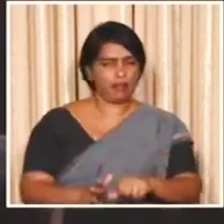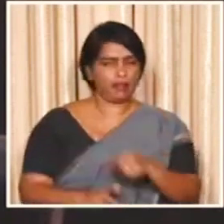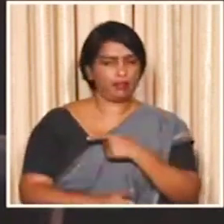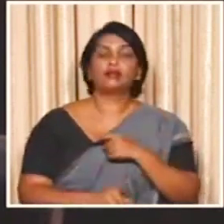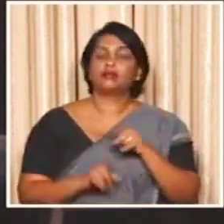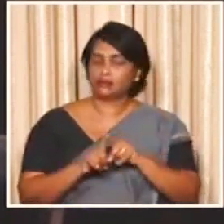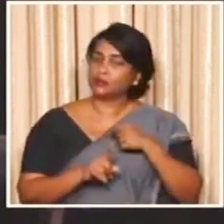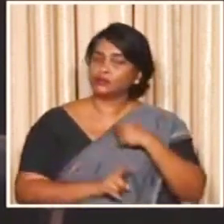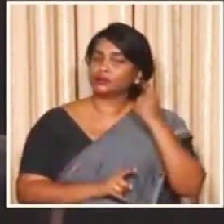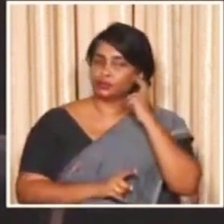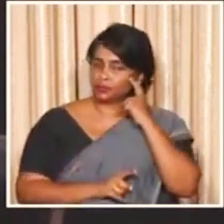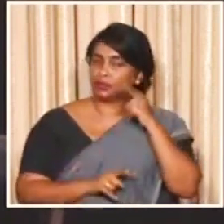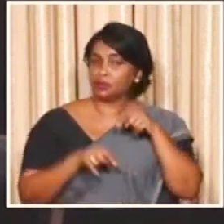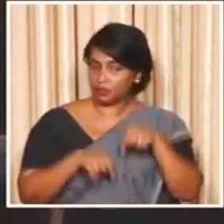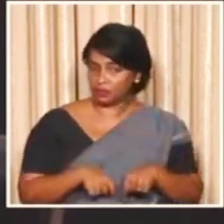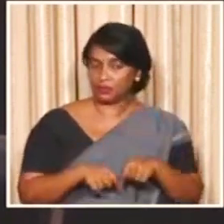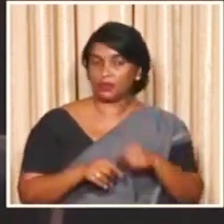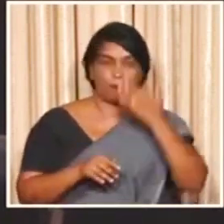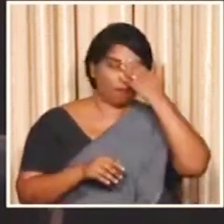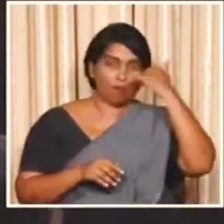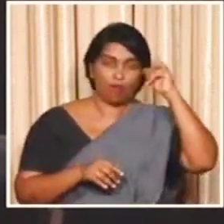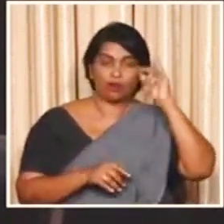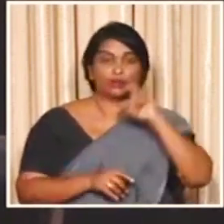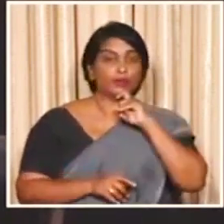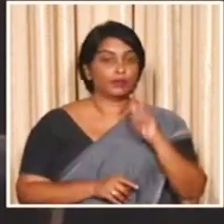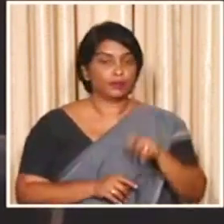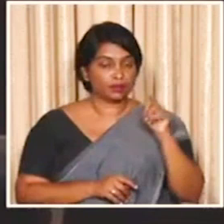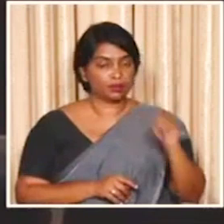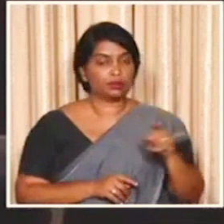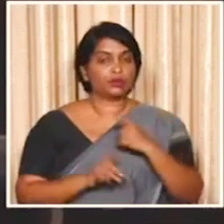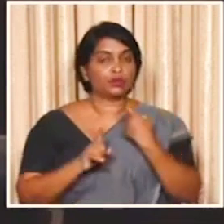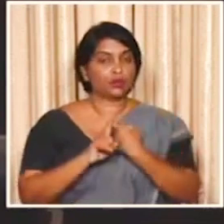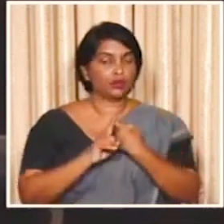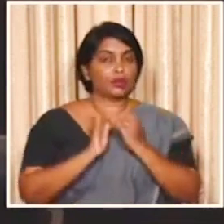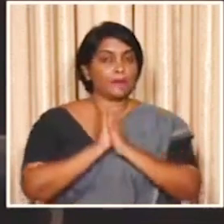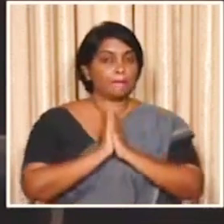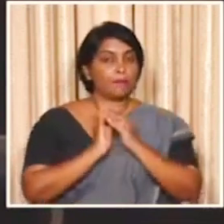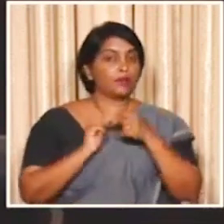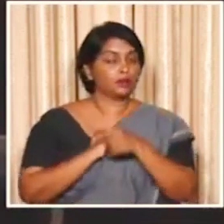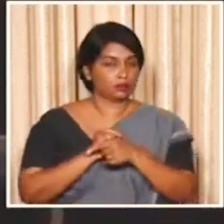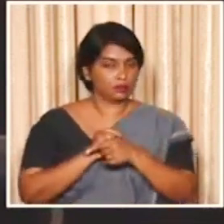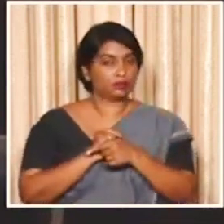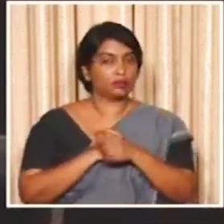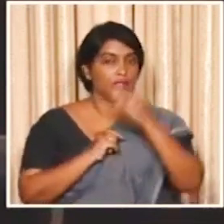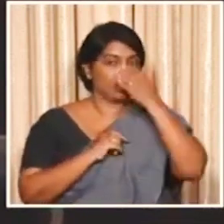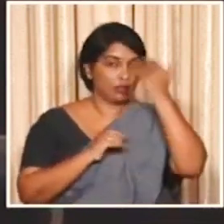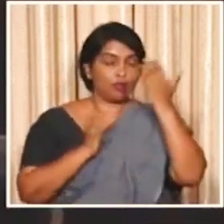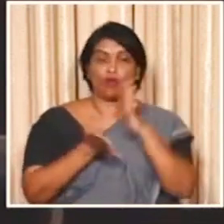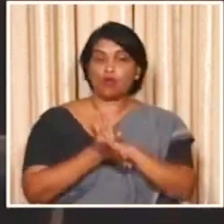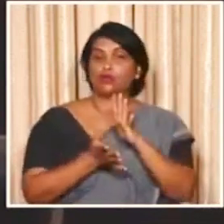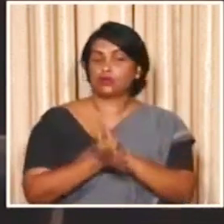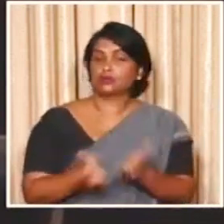ද්‍රෝහීමක්. ඒ වගේම තමයි අපි දන්නවා මෙවරත් මුලිතියු මහේස්ත්‍රාත්වරයා කුරුන්දියේ බෞද්ධ විහාර සංකීර්ණයේ පොංගල්